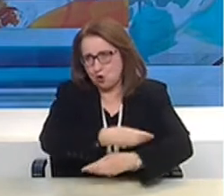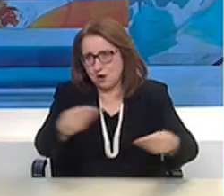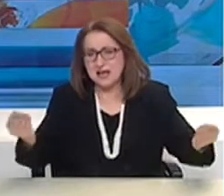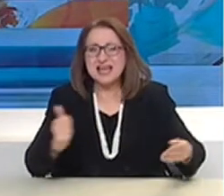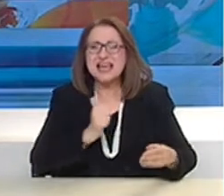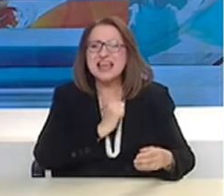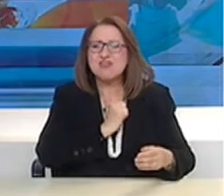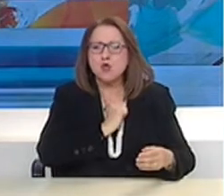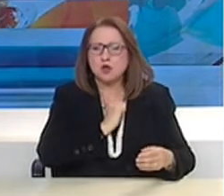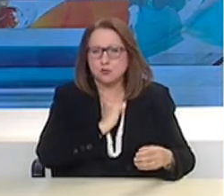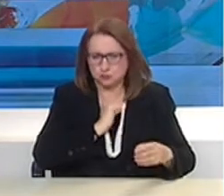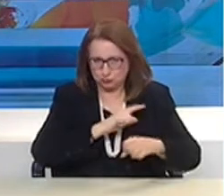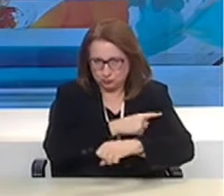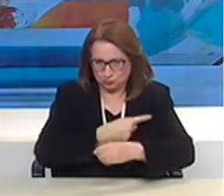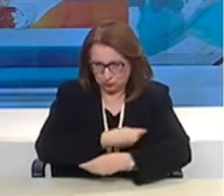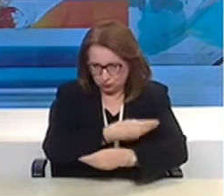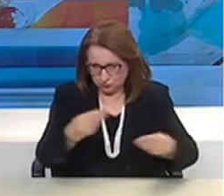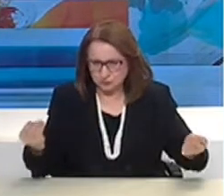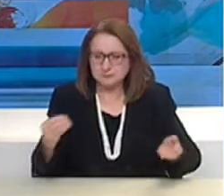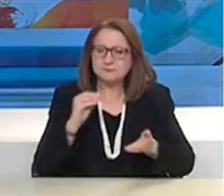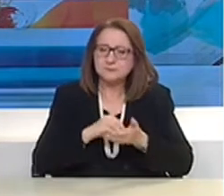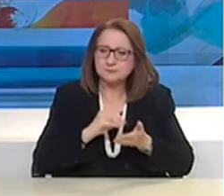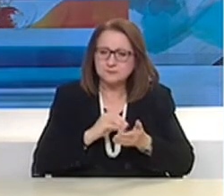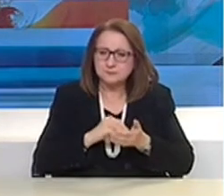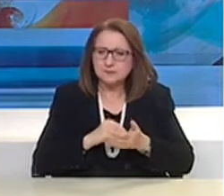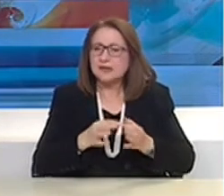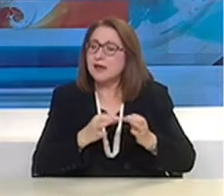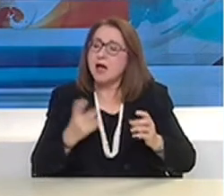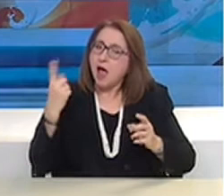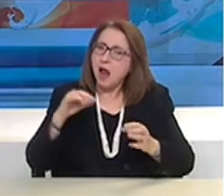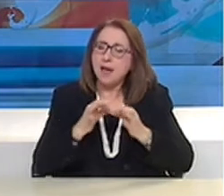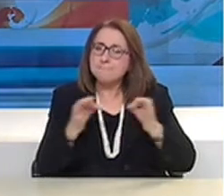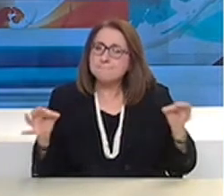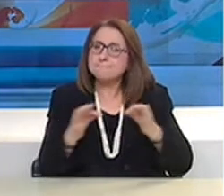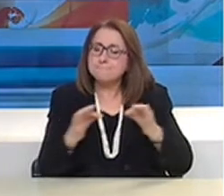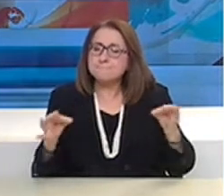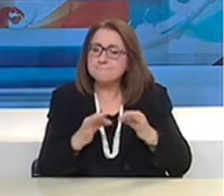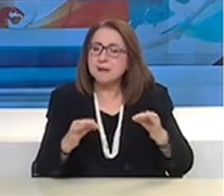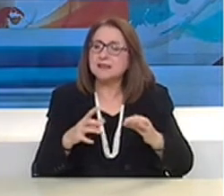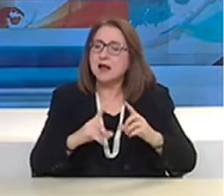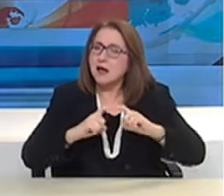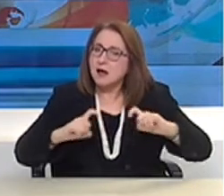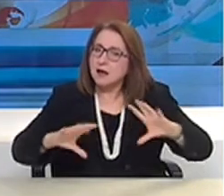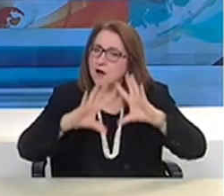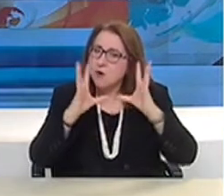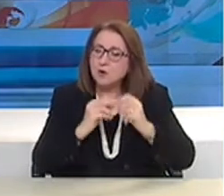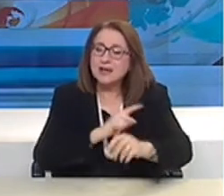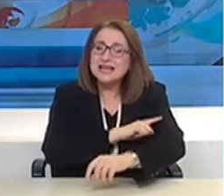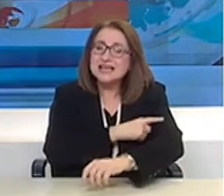ιατρικούς συλλόγους και βεβαίως θα δώσουμε και μέτρα ατομικής προστασίας στους γιατρούς οι